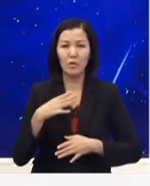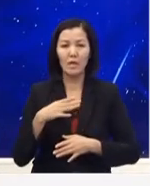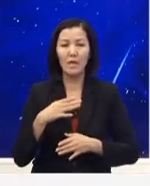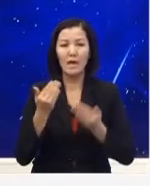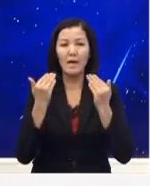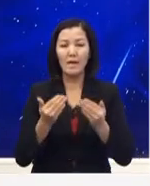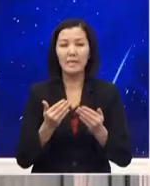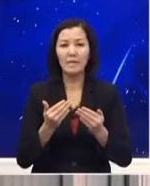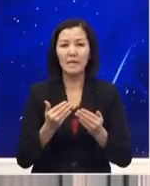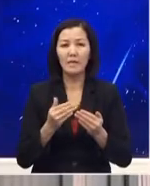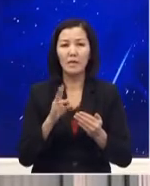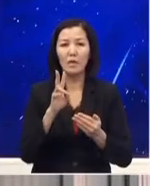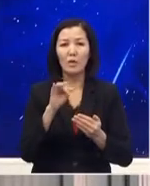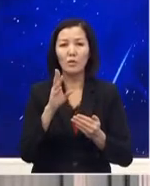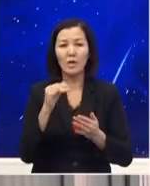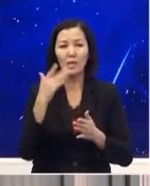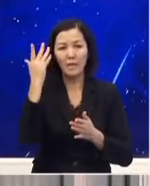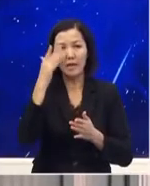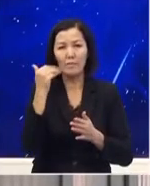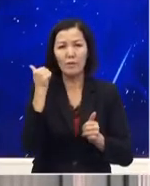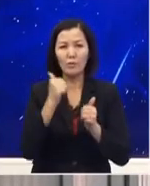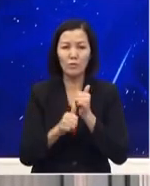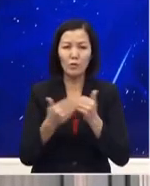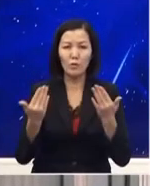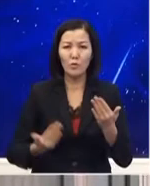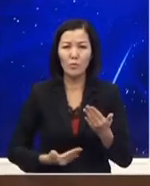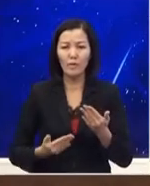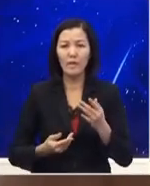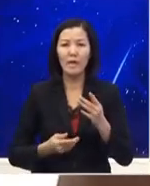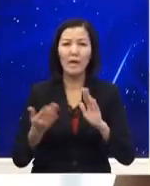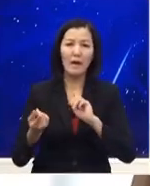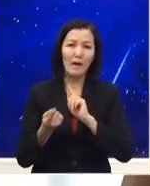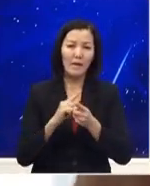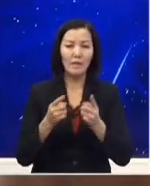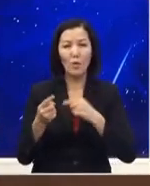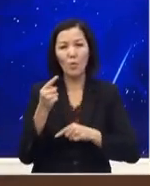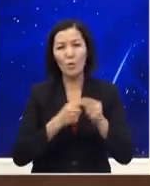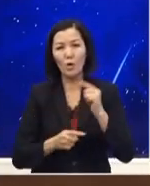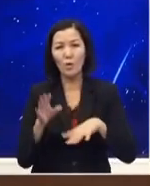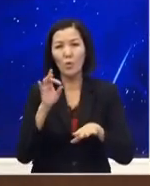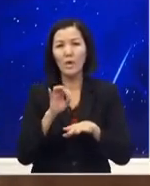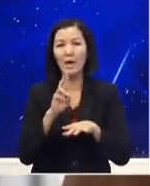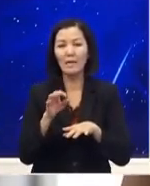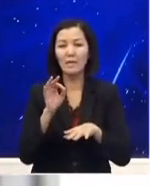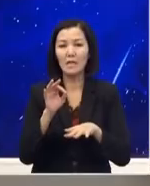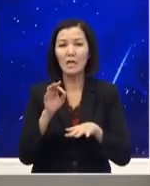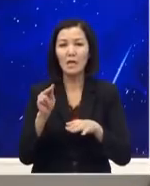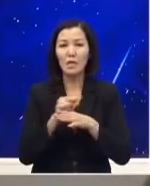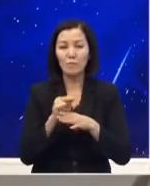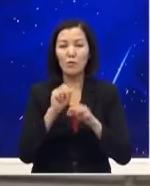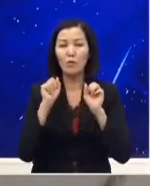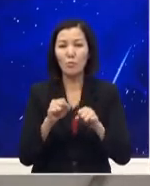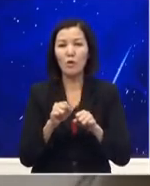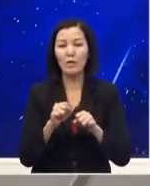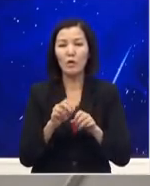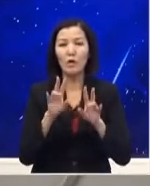жүр. Еркеш Нұрақынның ендігі арманы күнделікті өмірге қайта оралу. Қатерлі ісікті жеңуге болады. Тек уақытылы